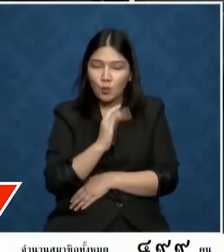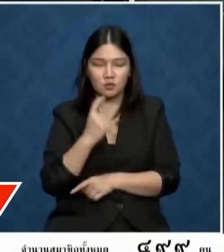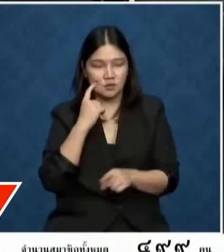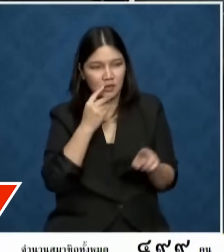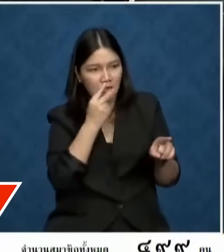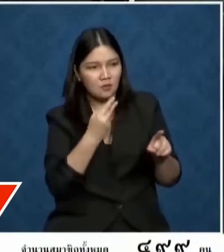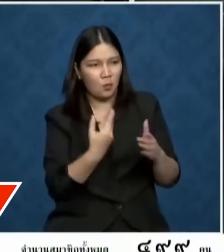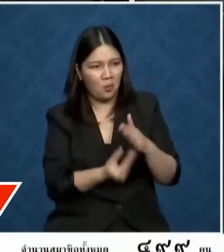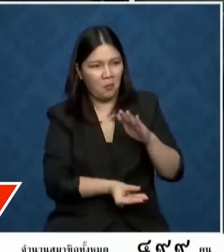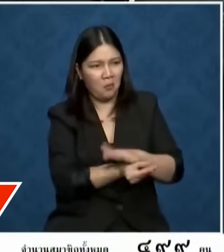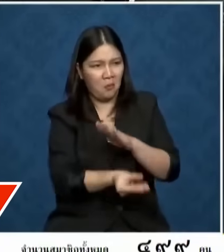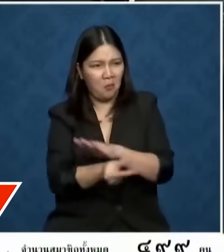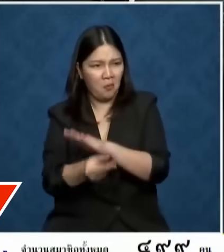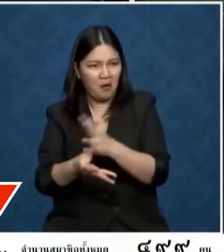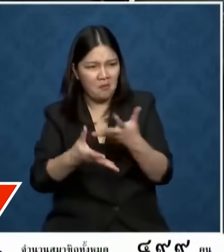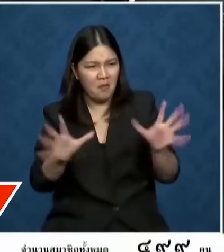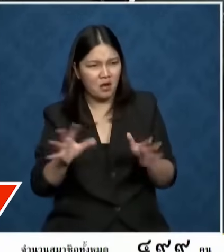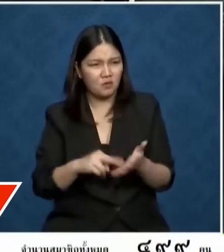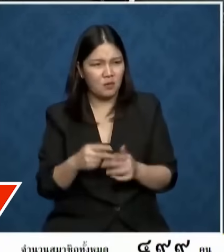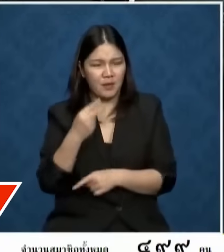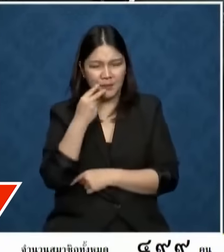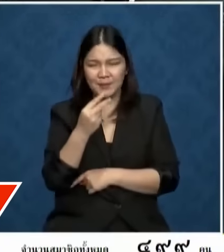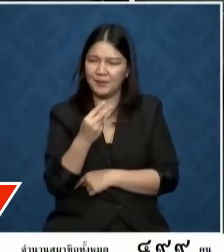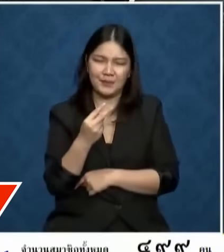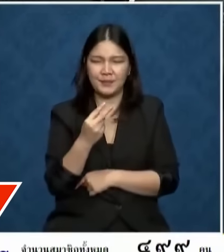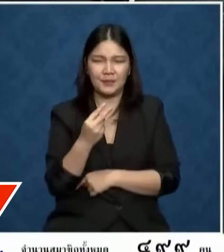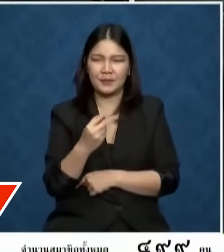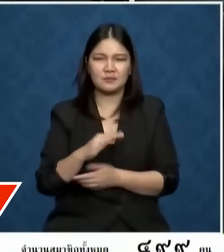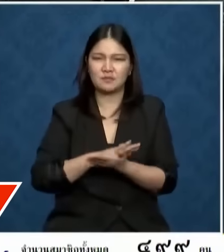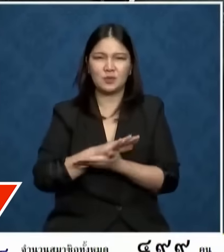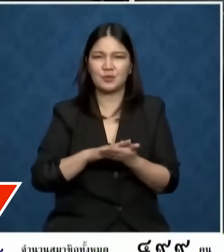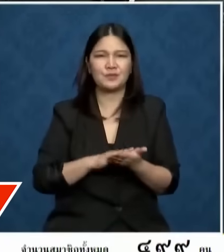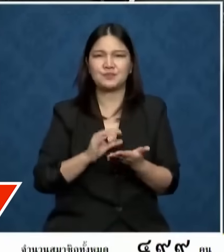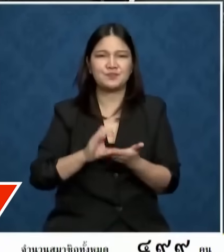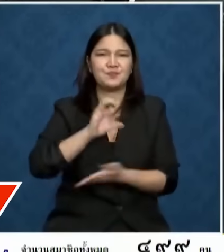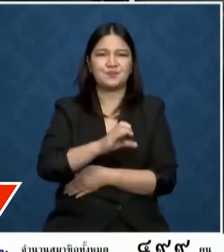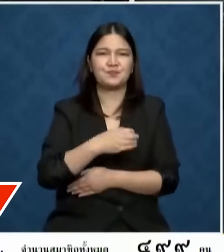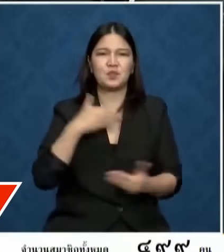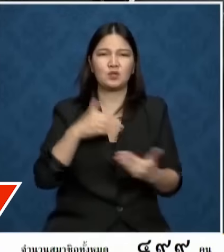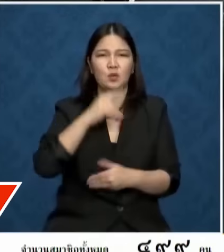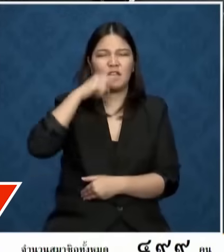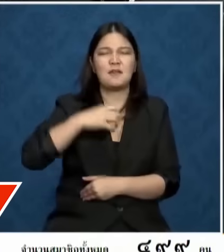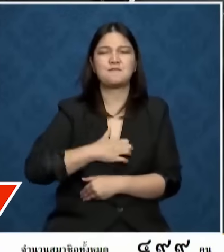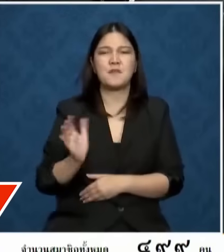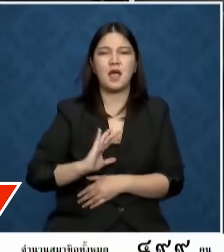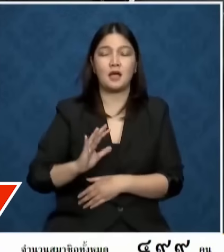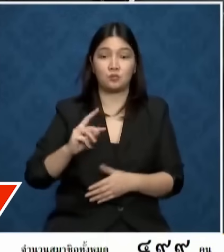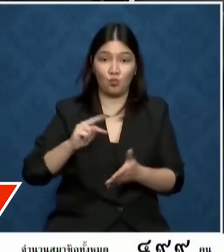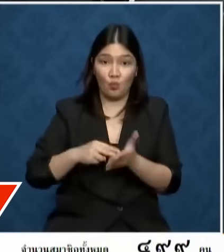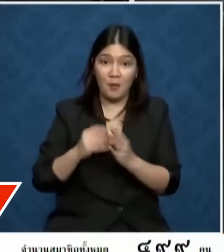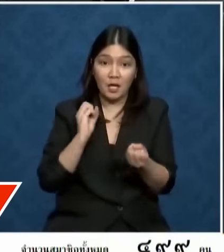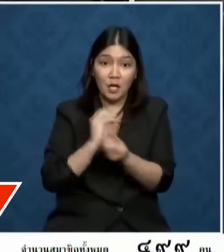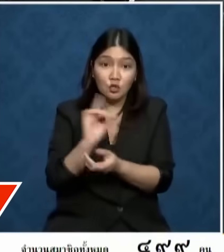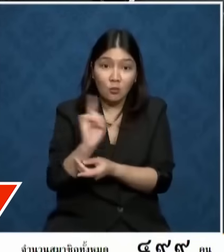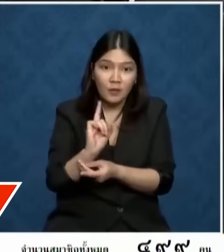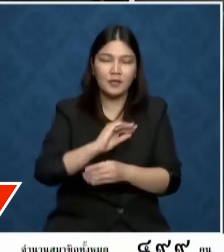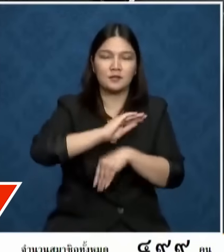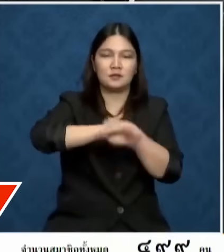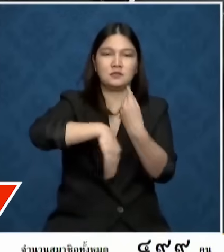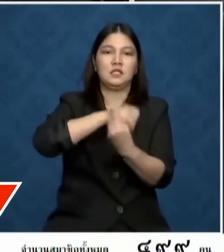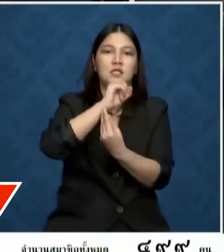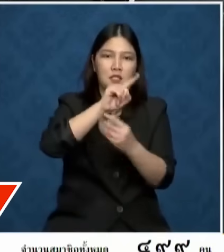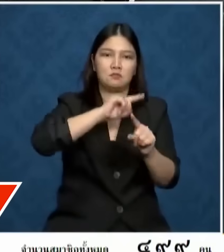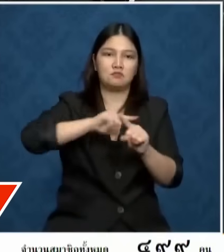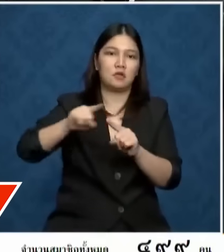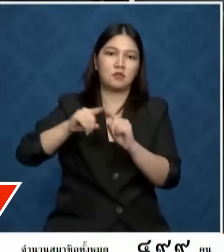กล้ามาลงทุนผลกระทบไม่ได้เกิดกับถนุนอย่างเดียวนะครับท่านประธานมันเกิดกับเม็ดเงินที่จะมาลงทุนจากต่างชาติที่ทุก